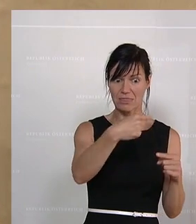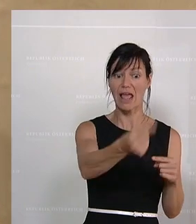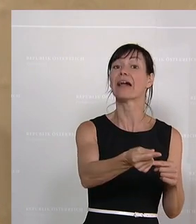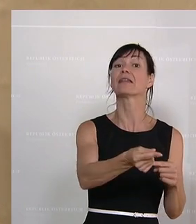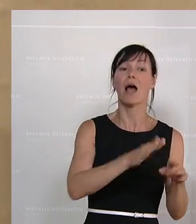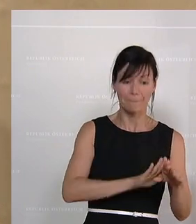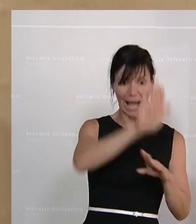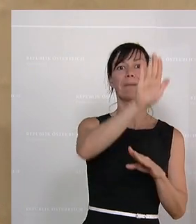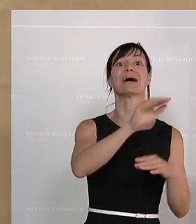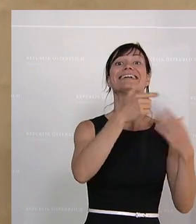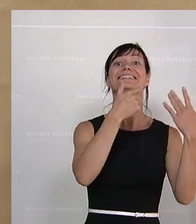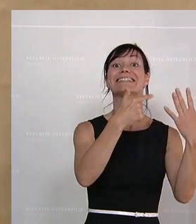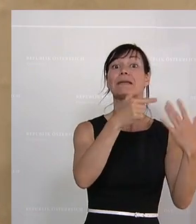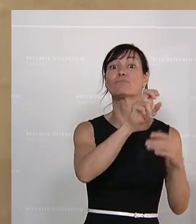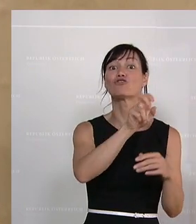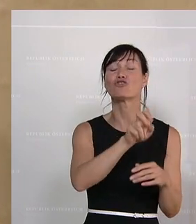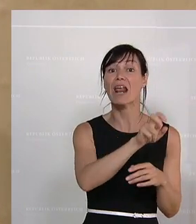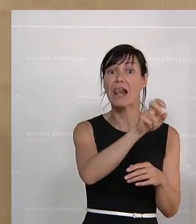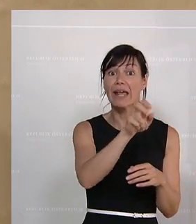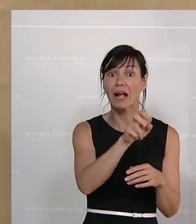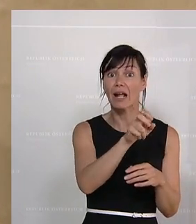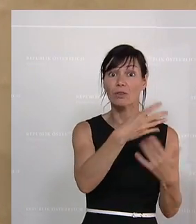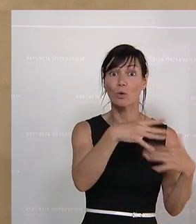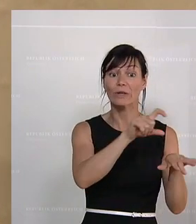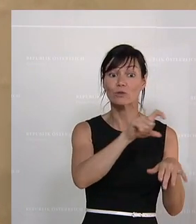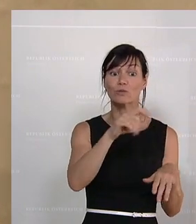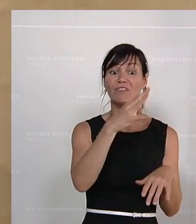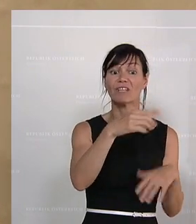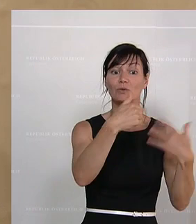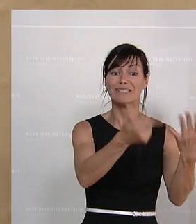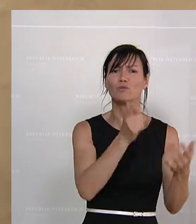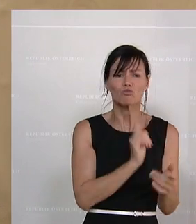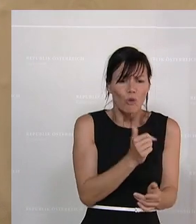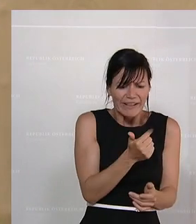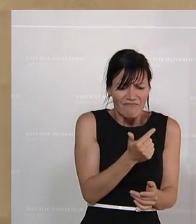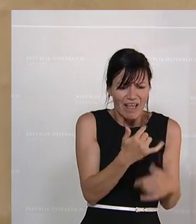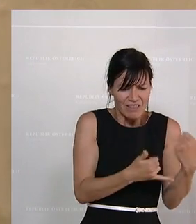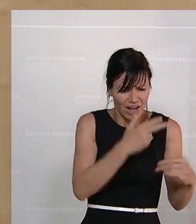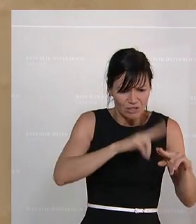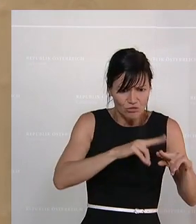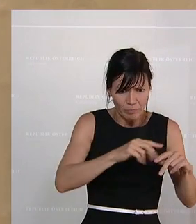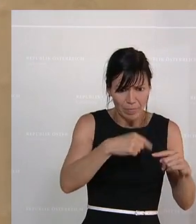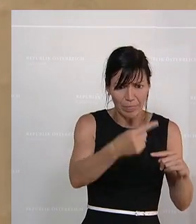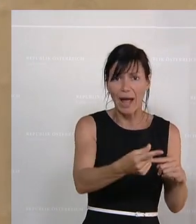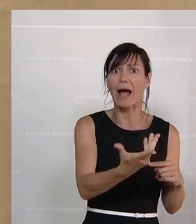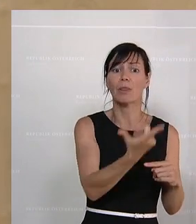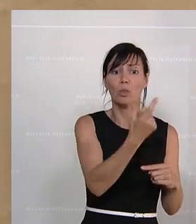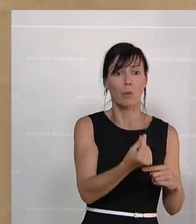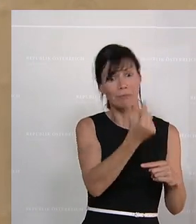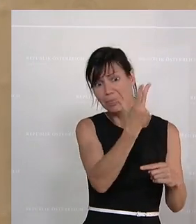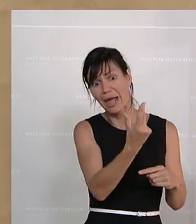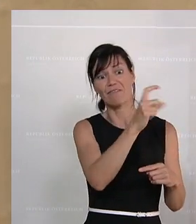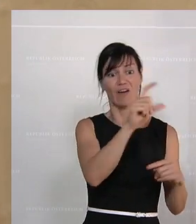gekostet im jahr 1974 und es wurden damals auch pakete geschnürt